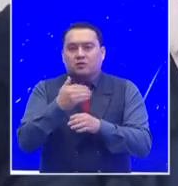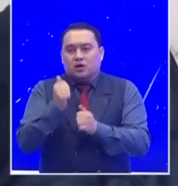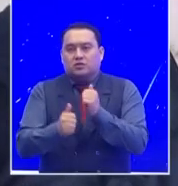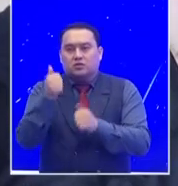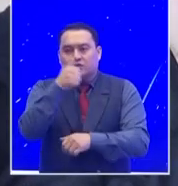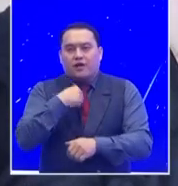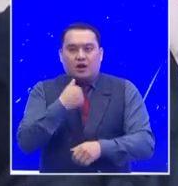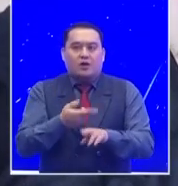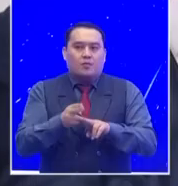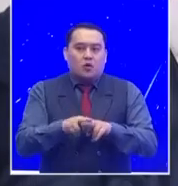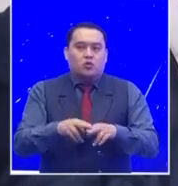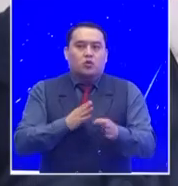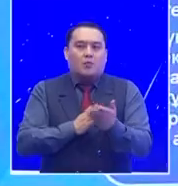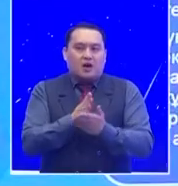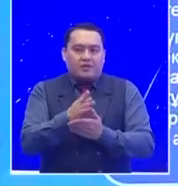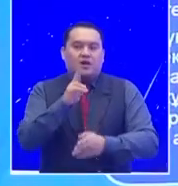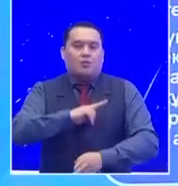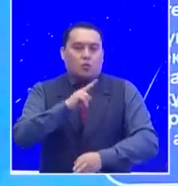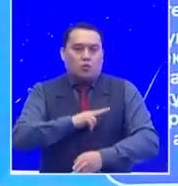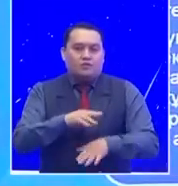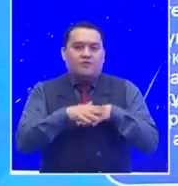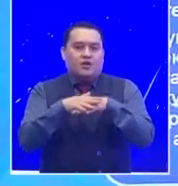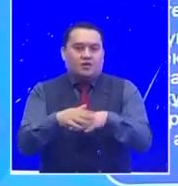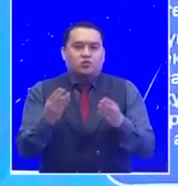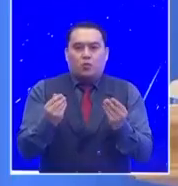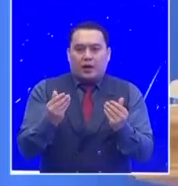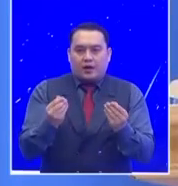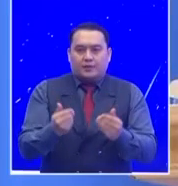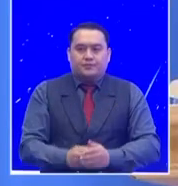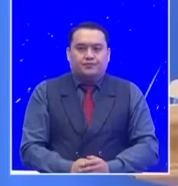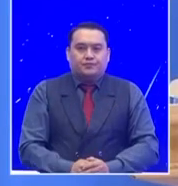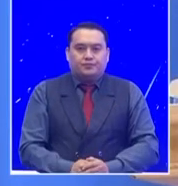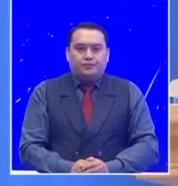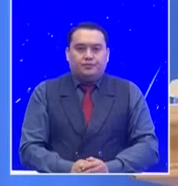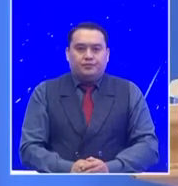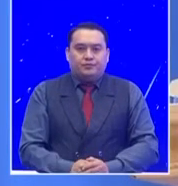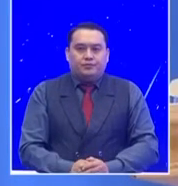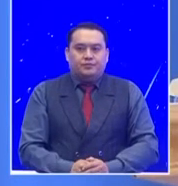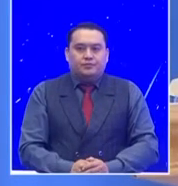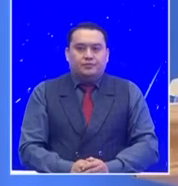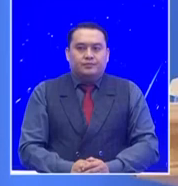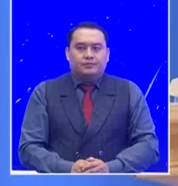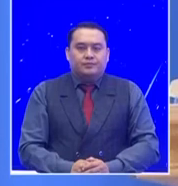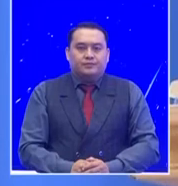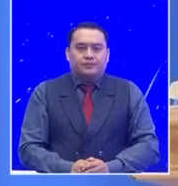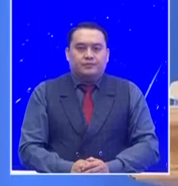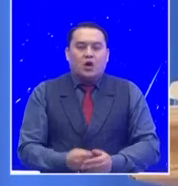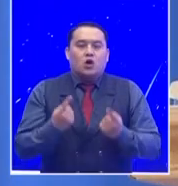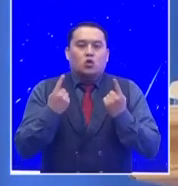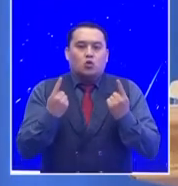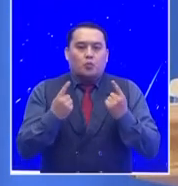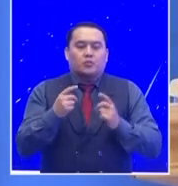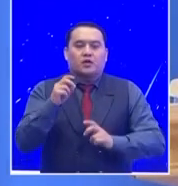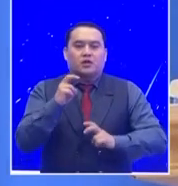каждой сфере, проведенной в данном направлении работе и выделенных средствах. Одним из крупных реализованных проектов в районе является